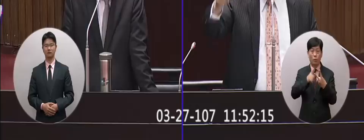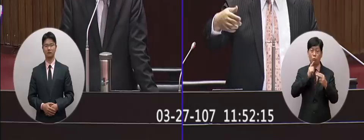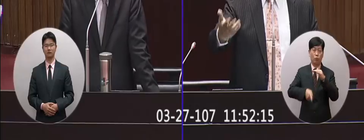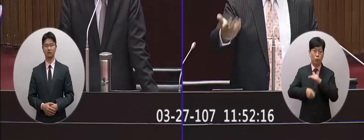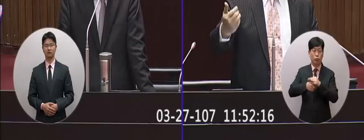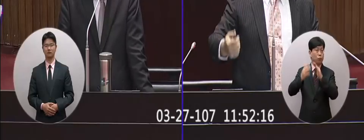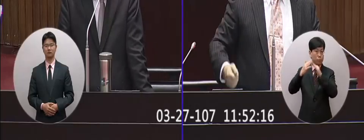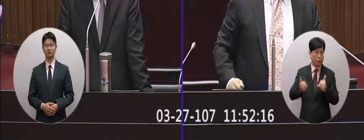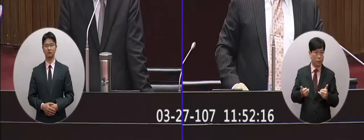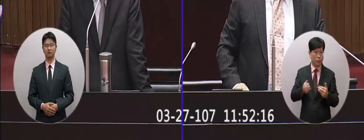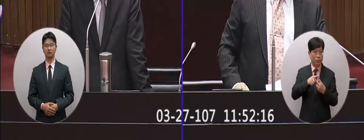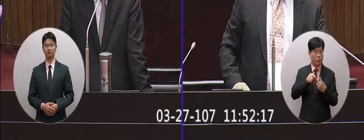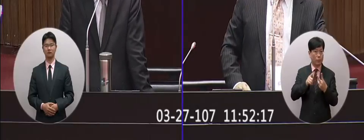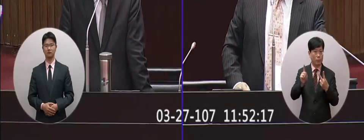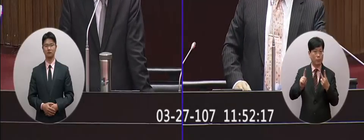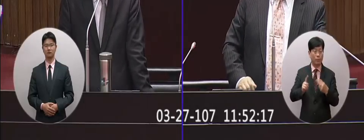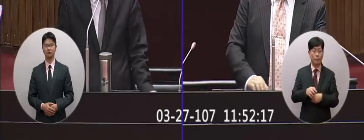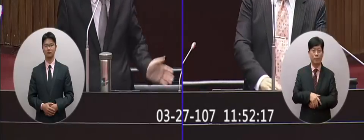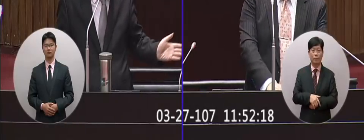规拆除？到底怎么样？